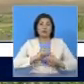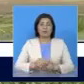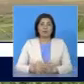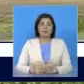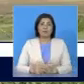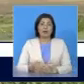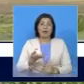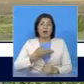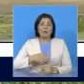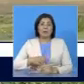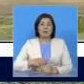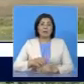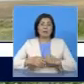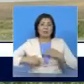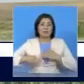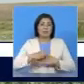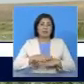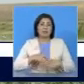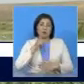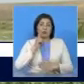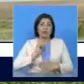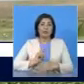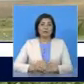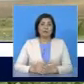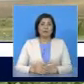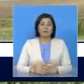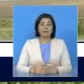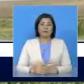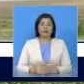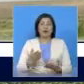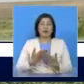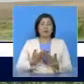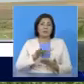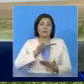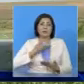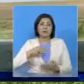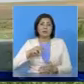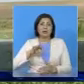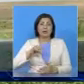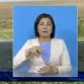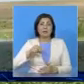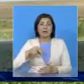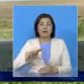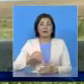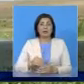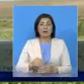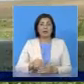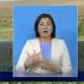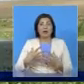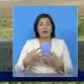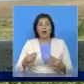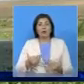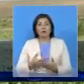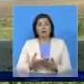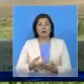Біздің жеріміз осындай егін шаруаға қолайлы. Мынандай мысалға біздер айтамыз, торпеда өспейді деп. Көп адамдар бұл торпеданы